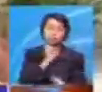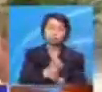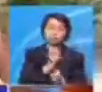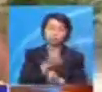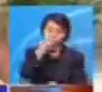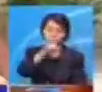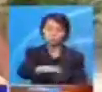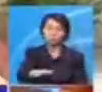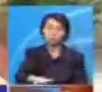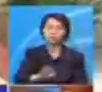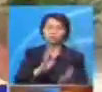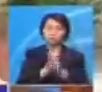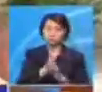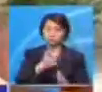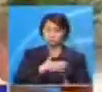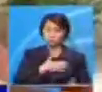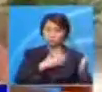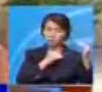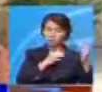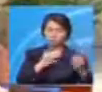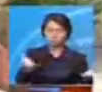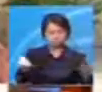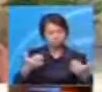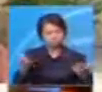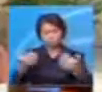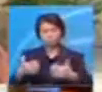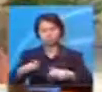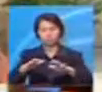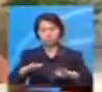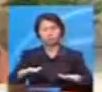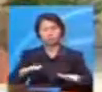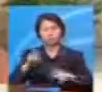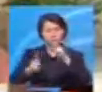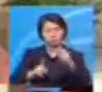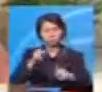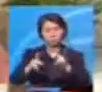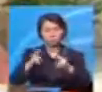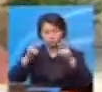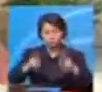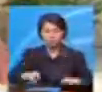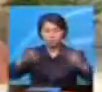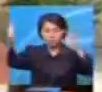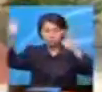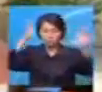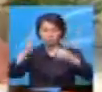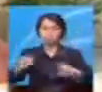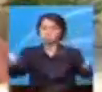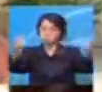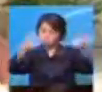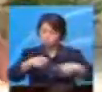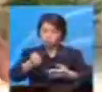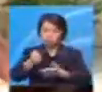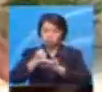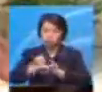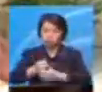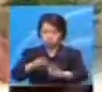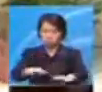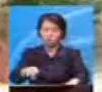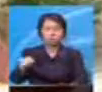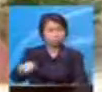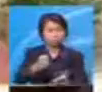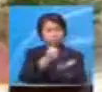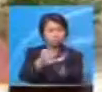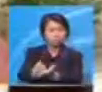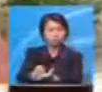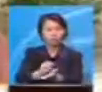bagi mereka jadi harapan saya ramai lagi orang rakyat Malaysia datang membantu anak-anak ini